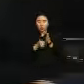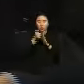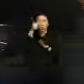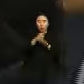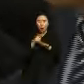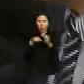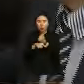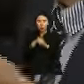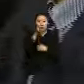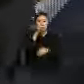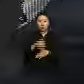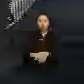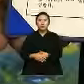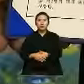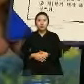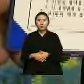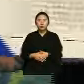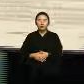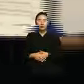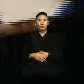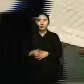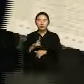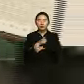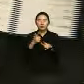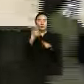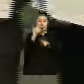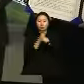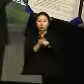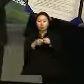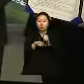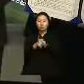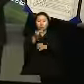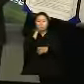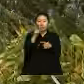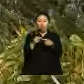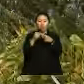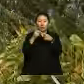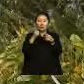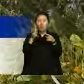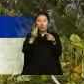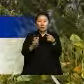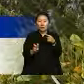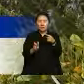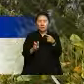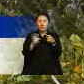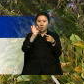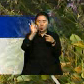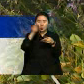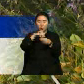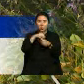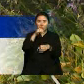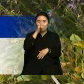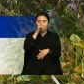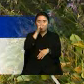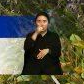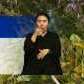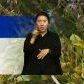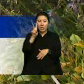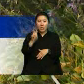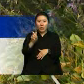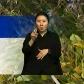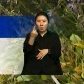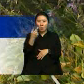성공의 이유로 파악되고 있습니다. 녹아져 있는 의미가 좀 있습니다. 첫 번째는 하남시의 뭐니 하모니라는 뜻도 있지만은 그